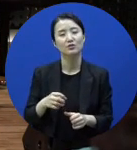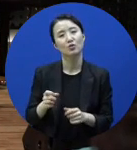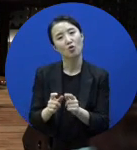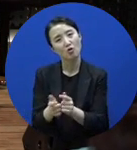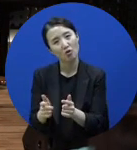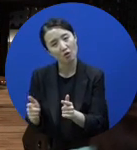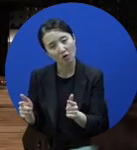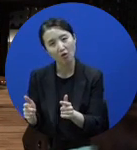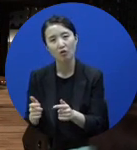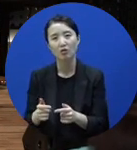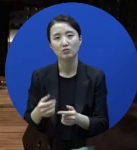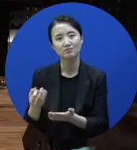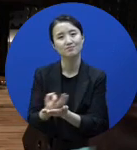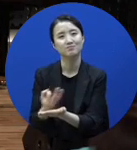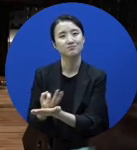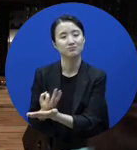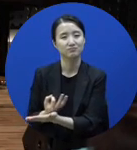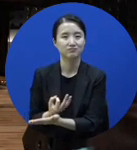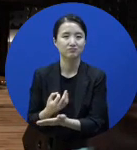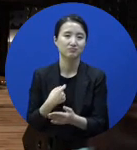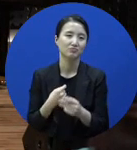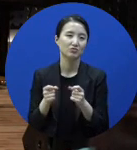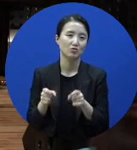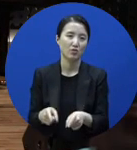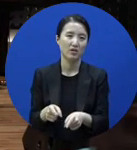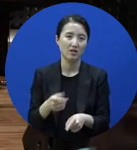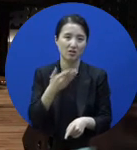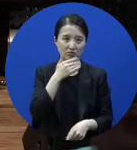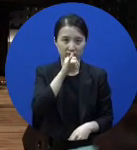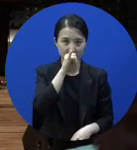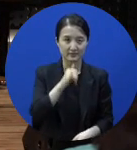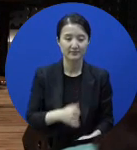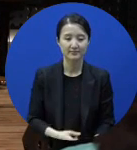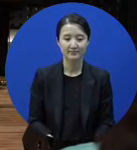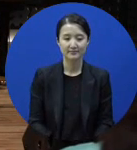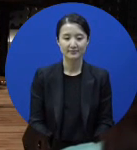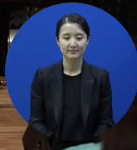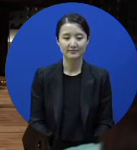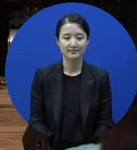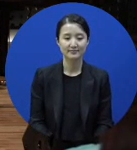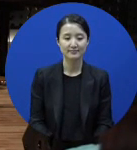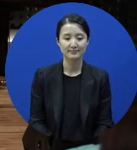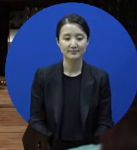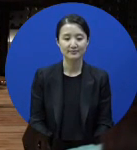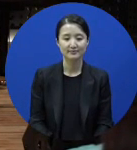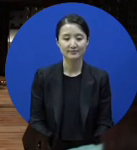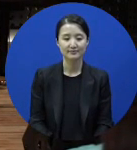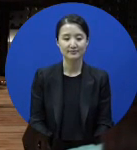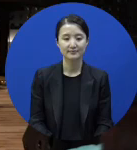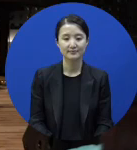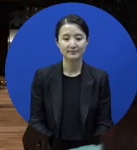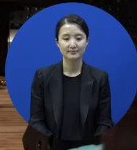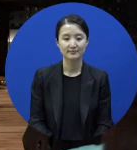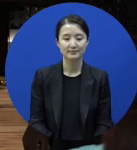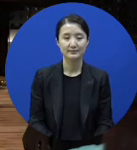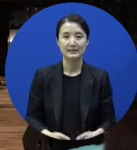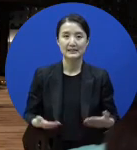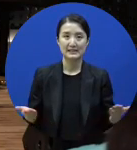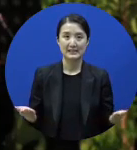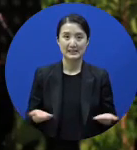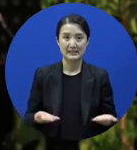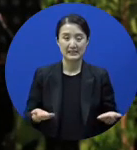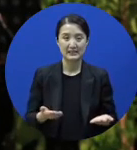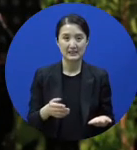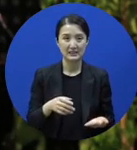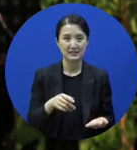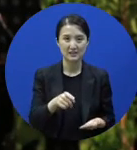수익을 만들어가고 있기도 합니다. 그래서 그냥 하나의 어떤 건으로 얘기하자면 그런 거예요. 한 건으로 얘기하자면 그게 이제